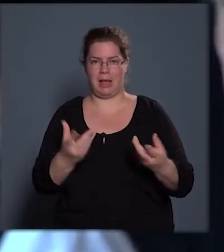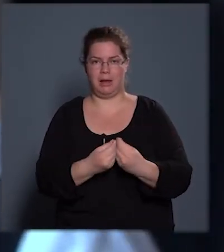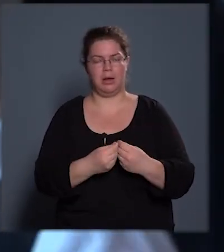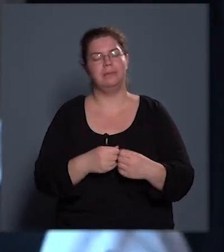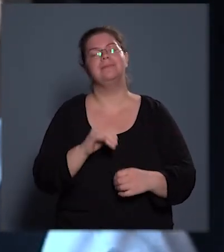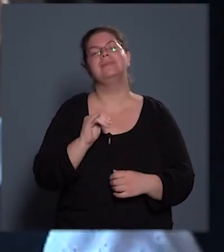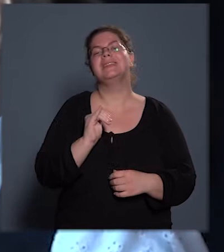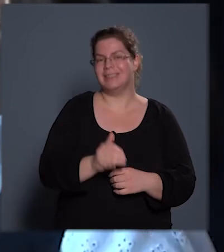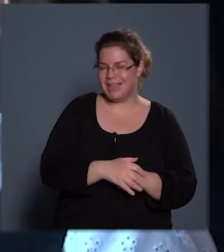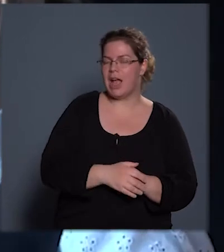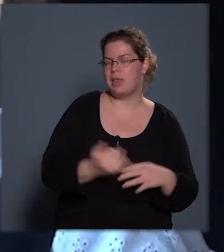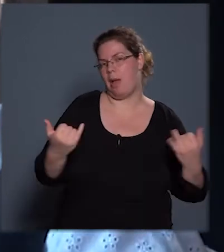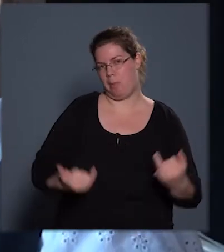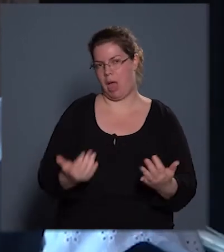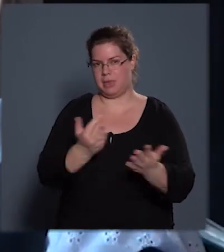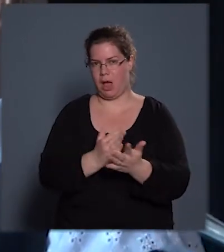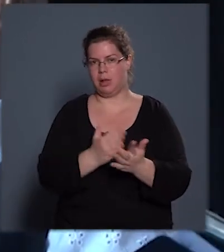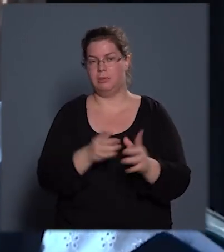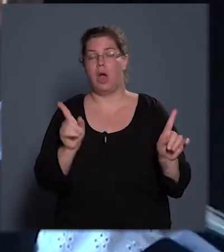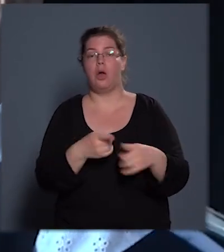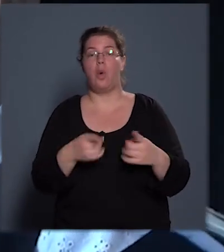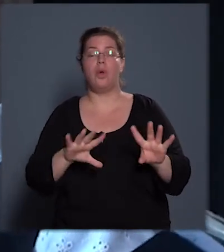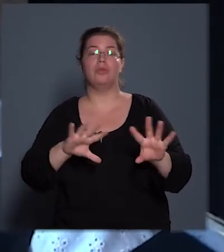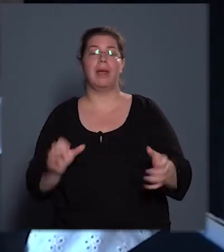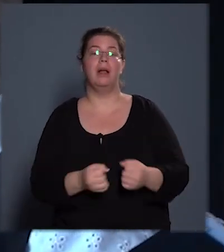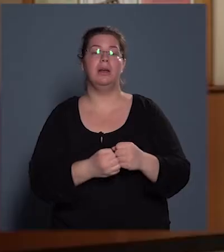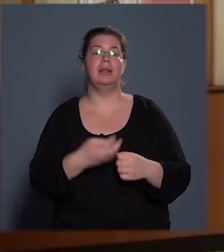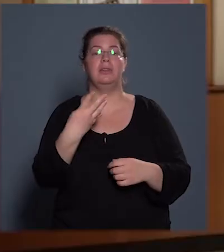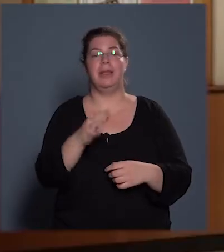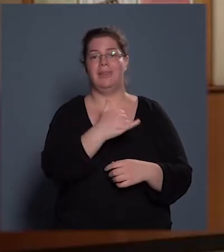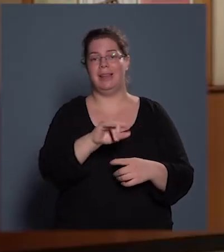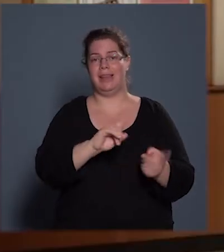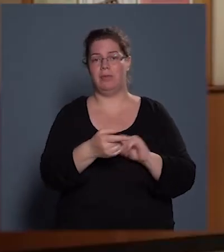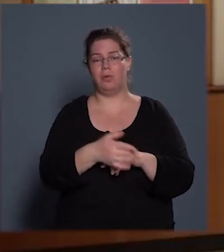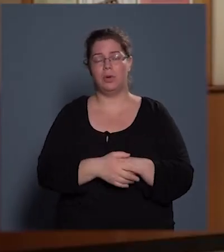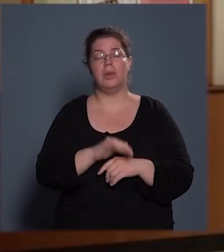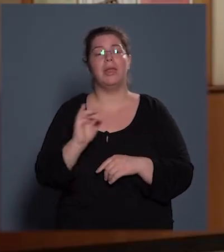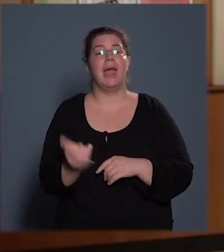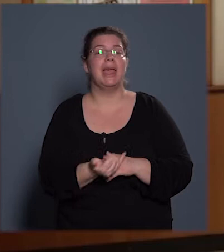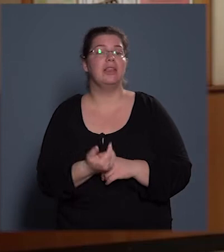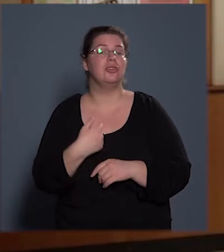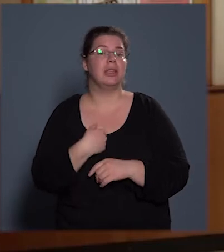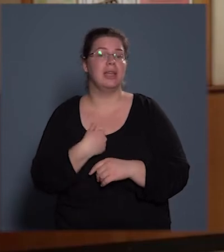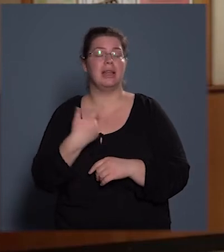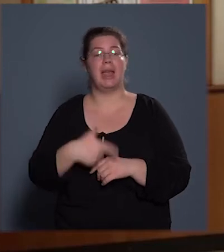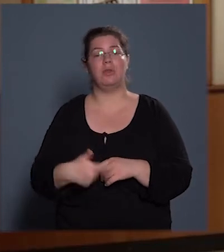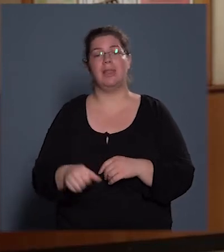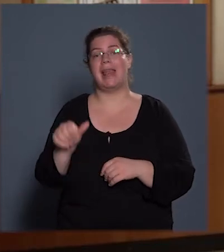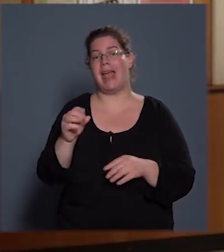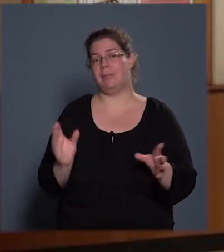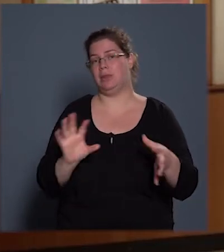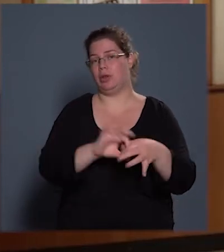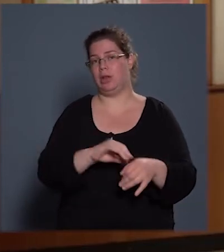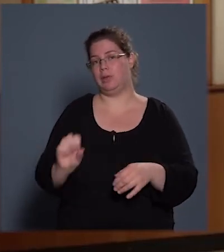igaz. Ez a mai alkalom a kórus megalakulásának 40. évfordulója, és én 2001-ben csatlakoztam